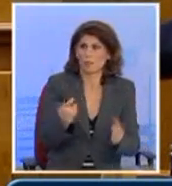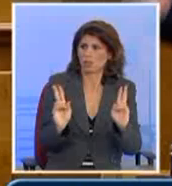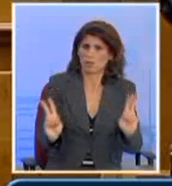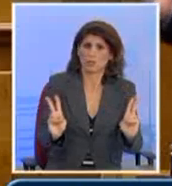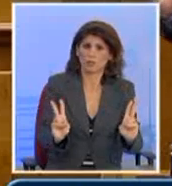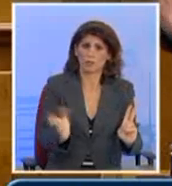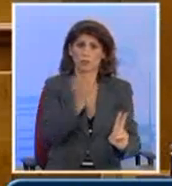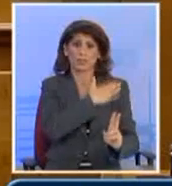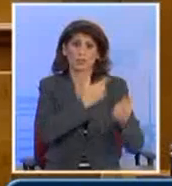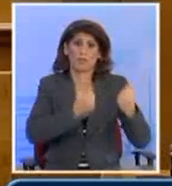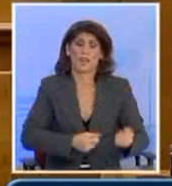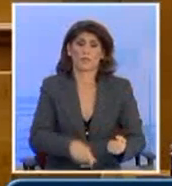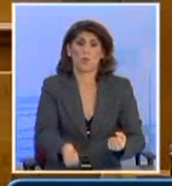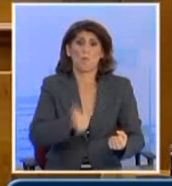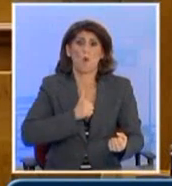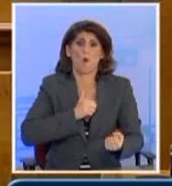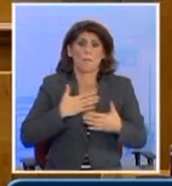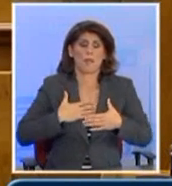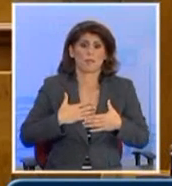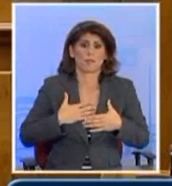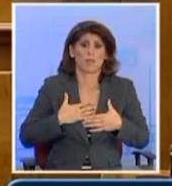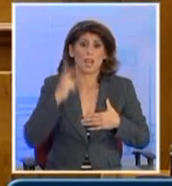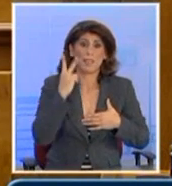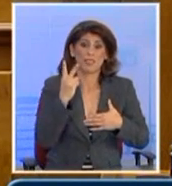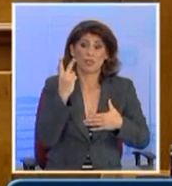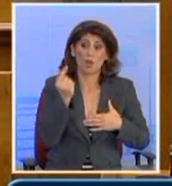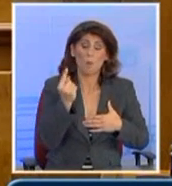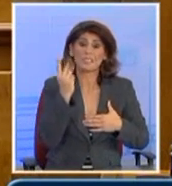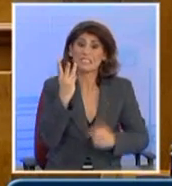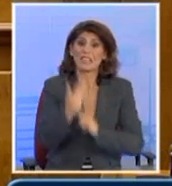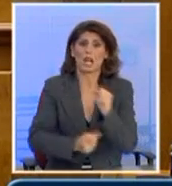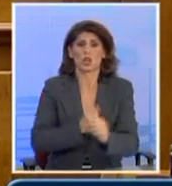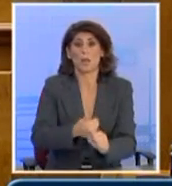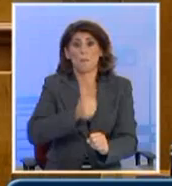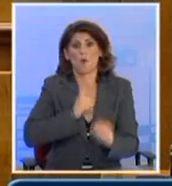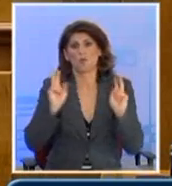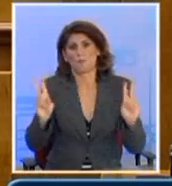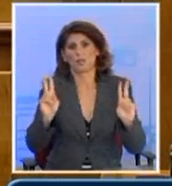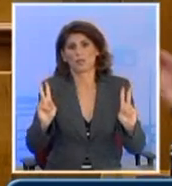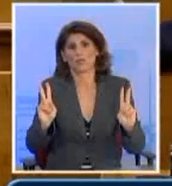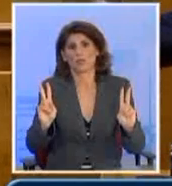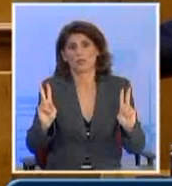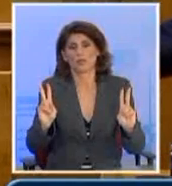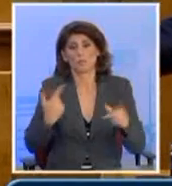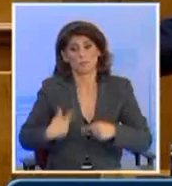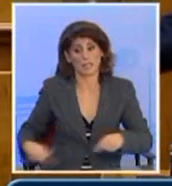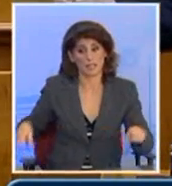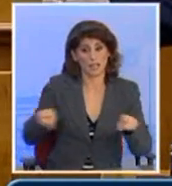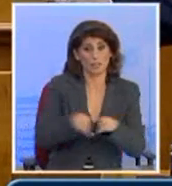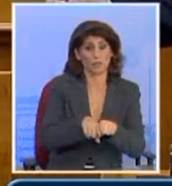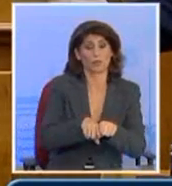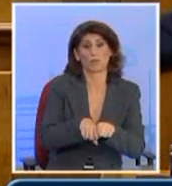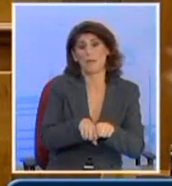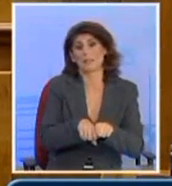βάρος αυτό μόνο του επί 2,5-3 σχεδόν χρόνια, ώσπου να έρθουν οι συγκυριναίοι της